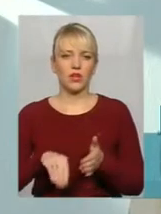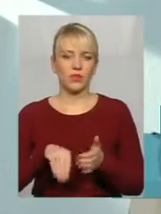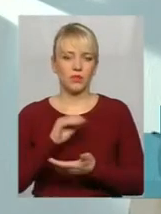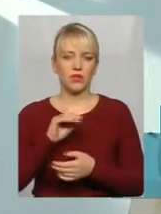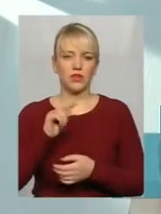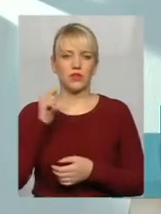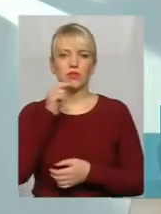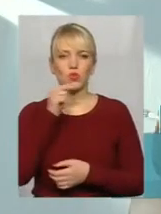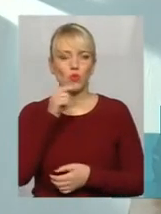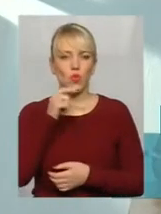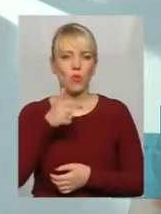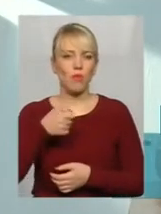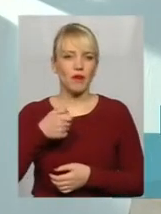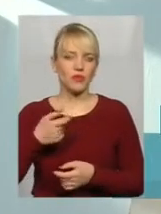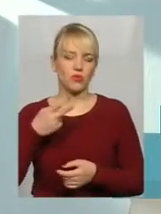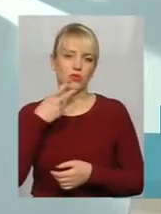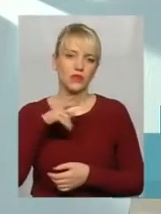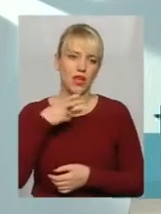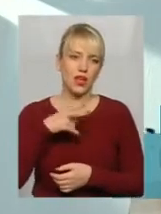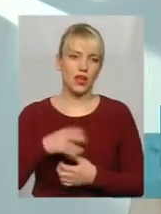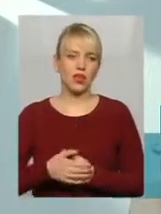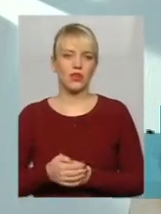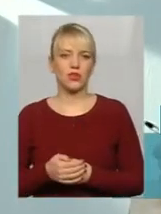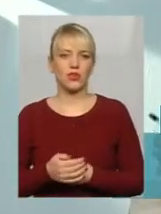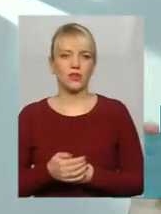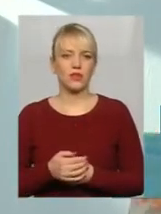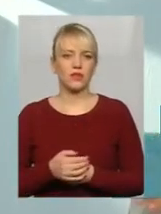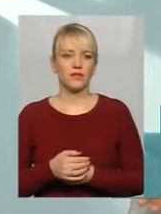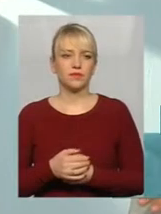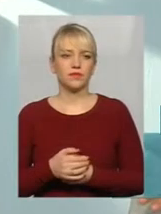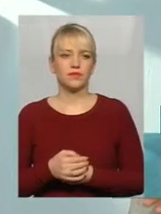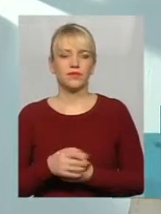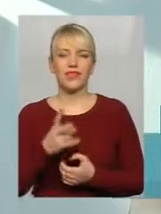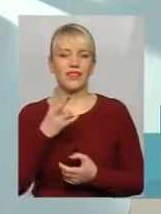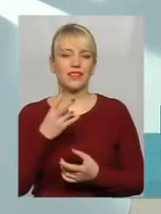пасту, скажімо так, сигарети. А, тобто такі кишенькові